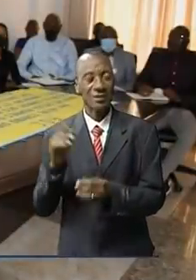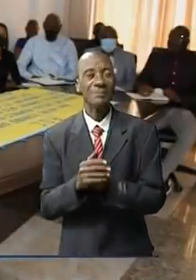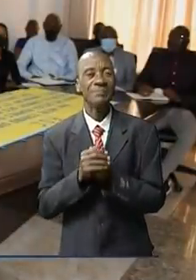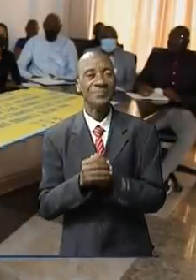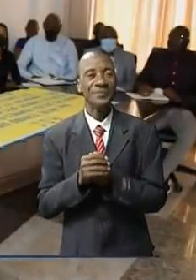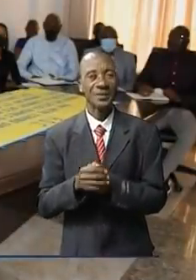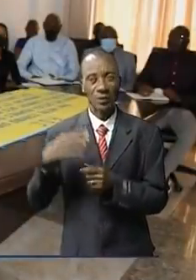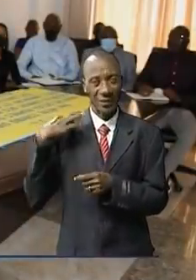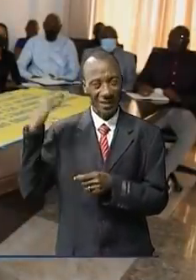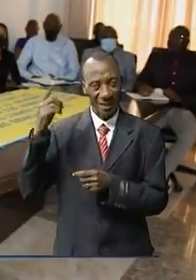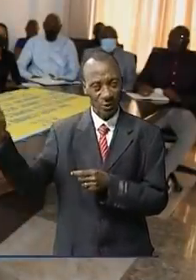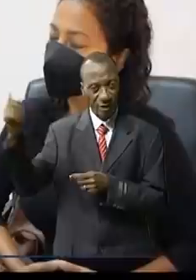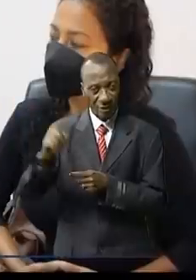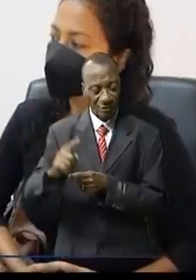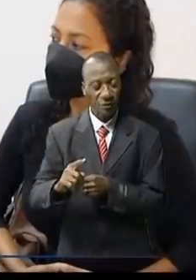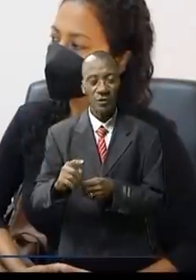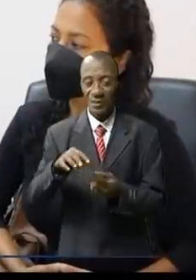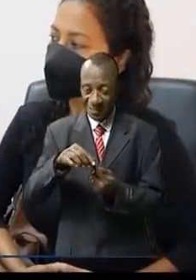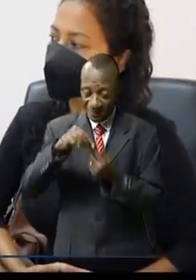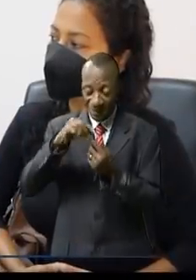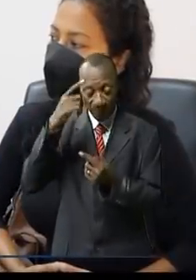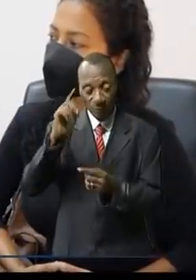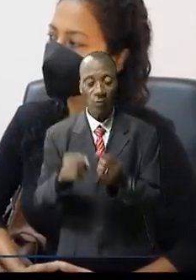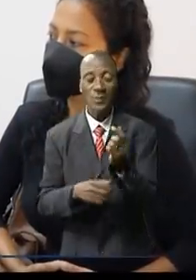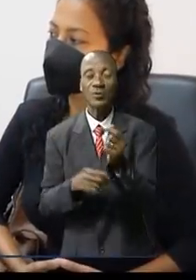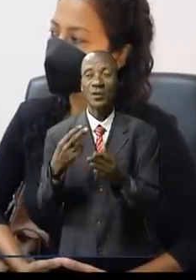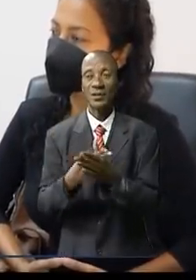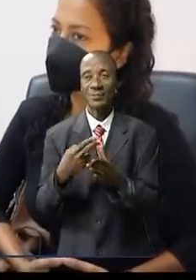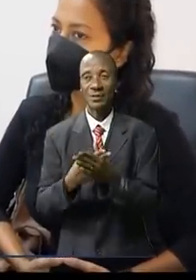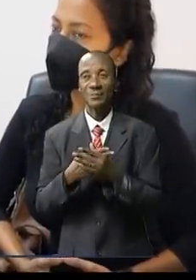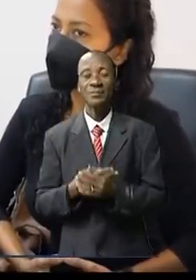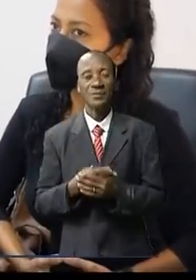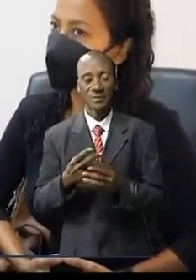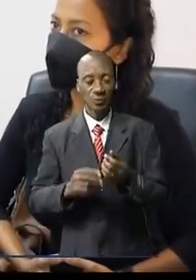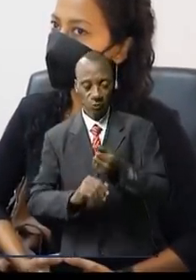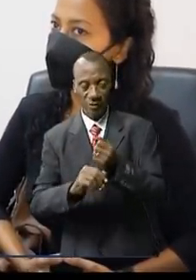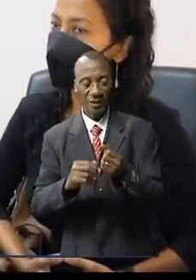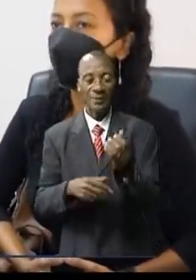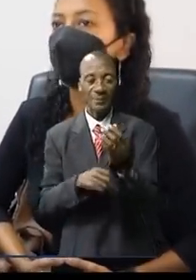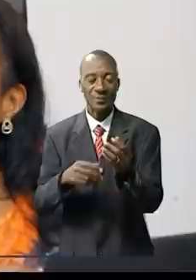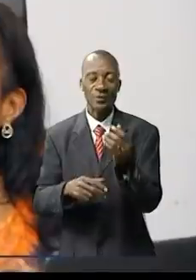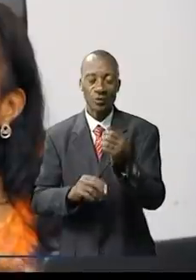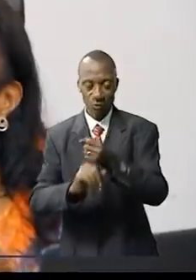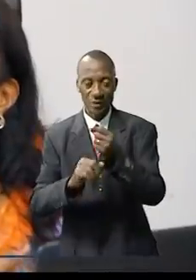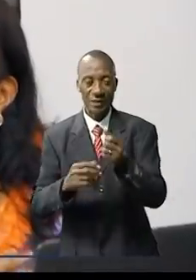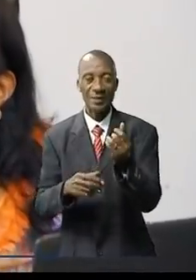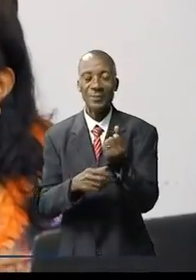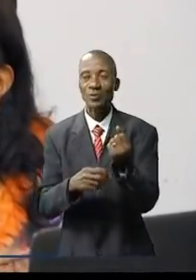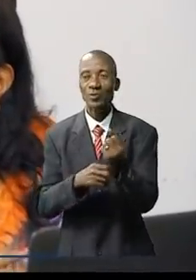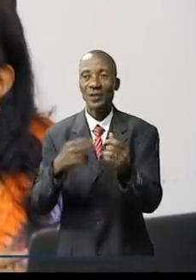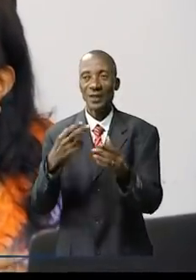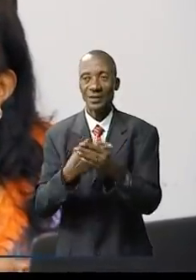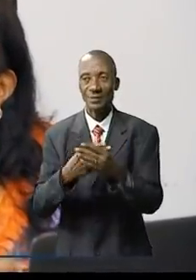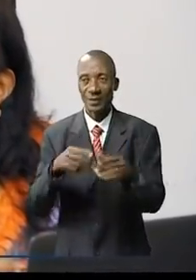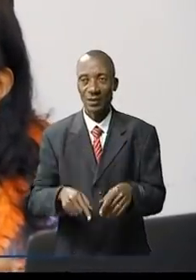ses partenaires venus des États-Unis, de l'Allemagne et de l'Afrique de l'Ouest. Au cours de leurs échanges, la ministre a